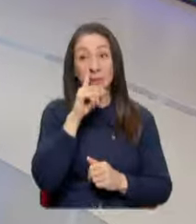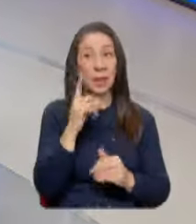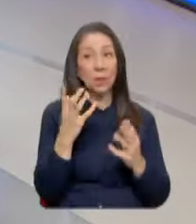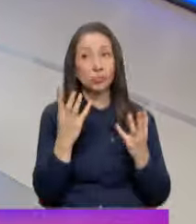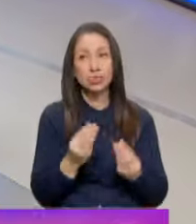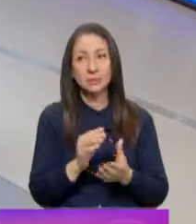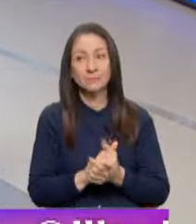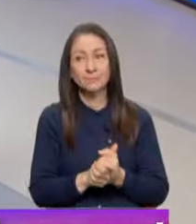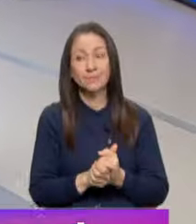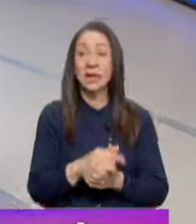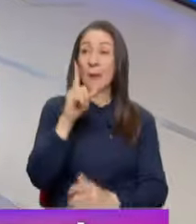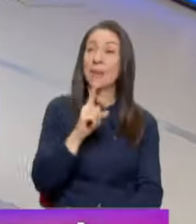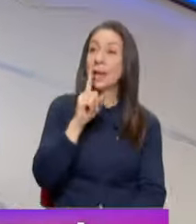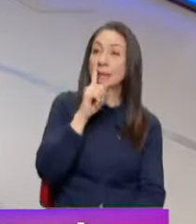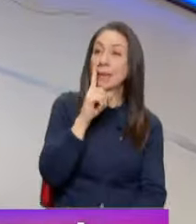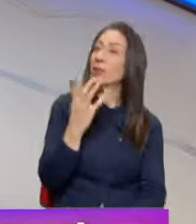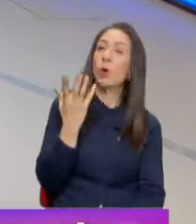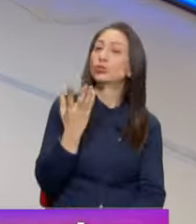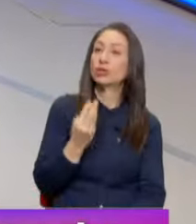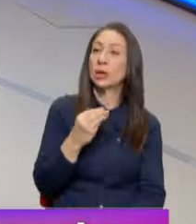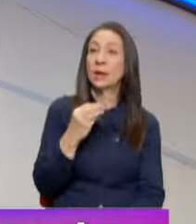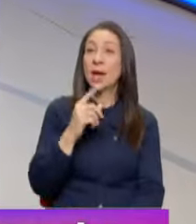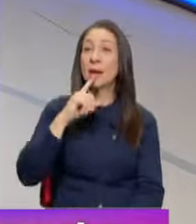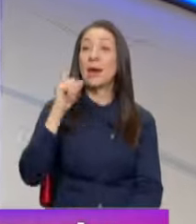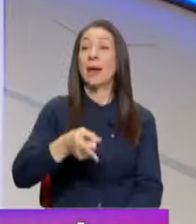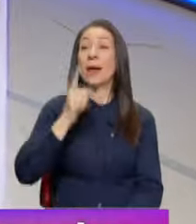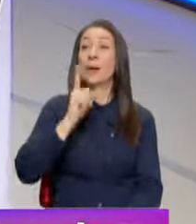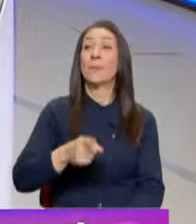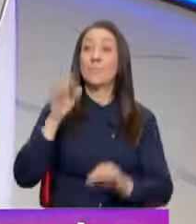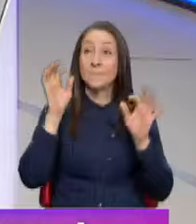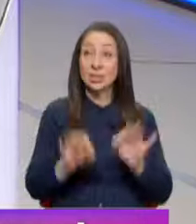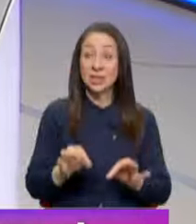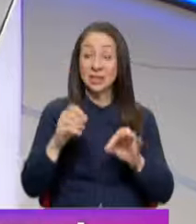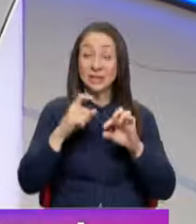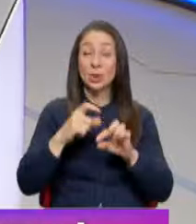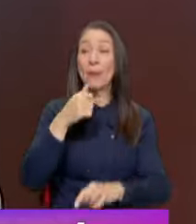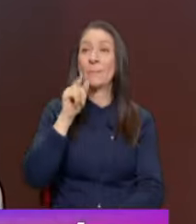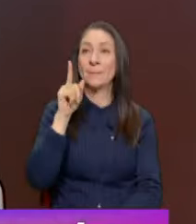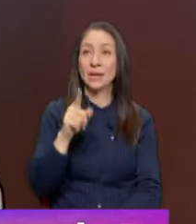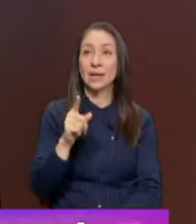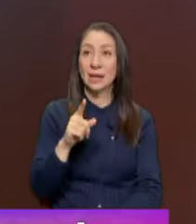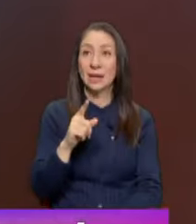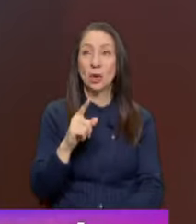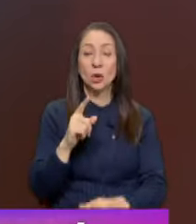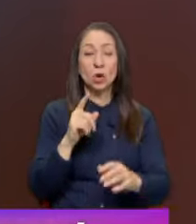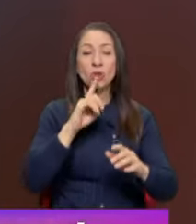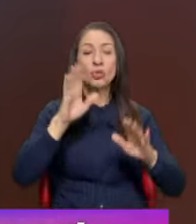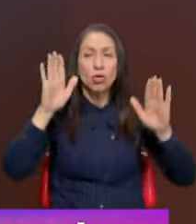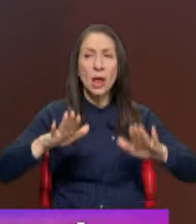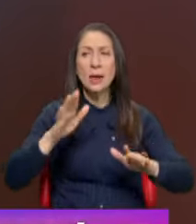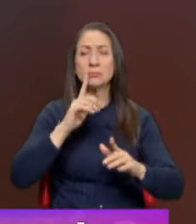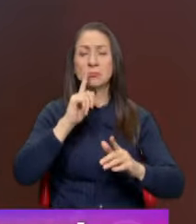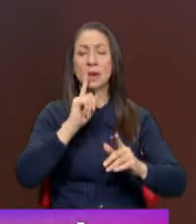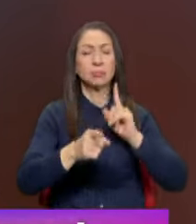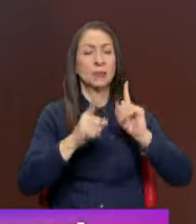ne olacak 1 Nisan Günü ne olacak buyruk vermeye başlayan Recep abi kullarım diye fetva yayınlamaya